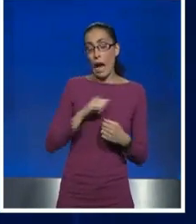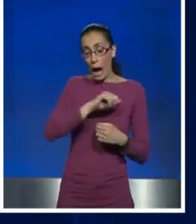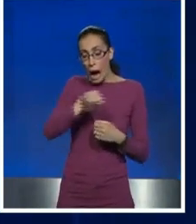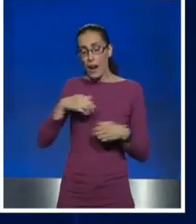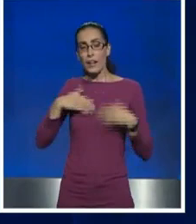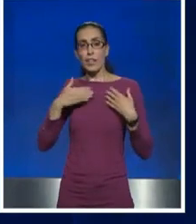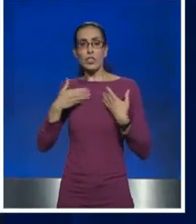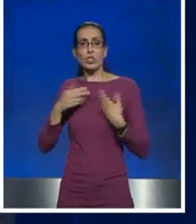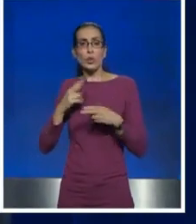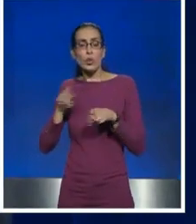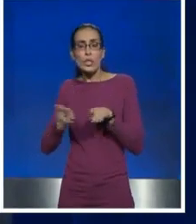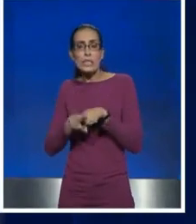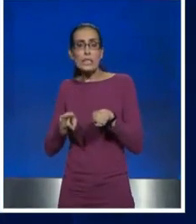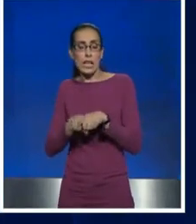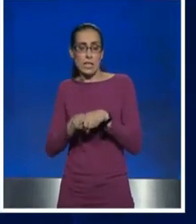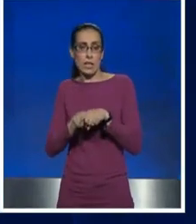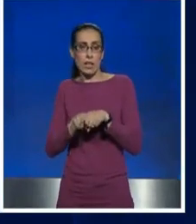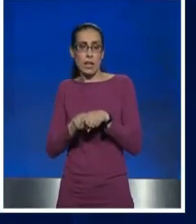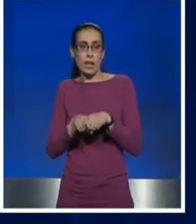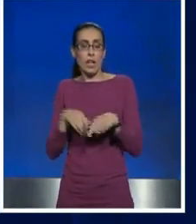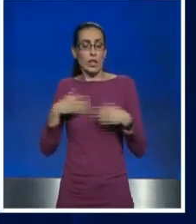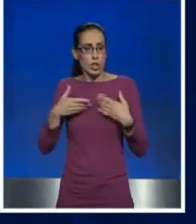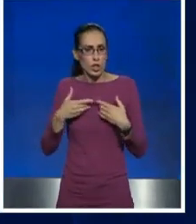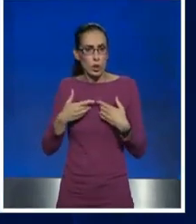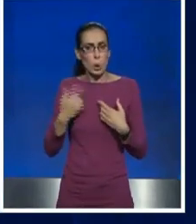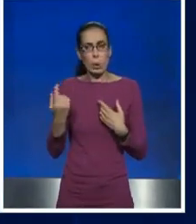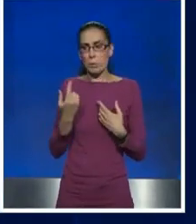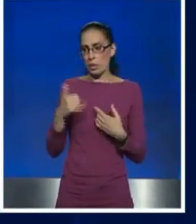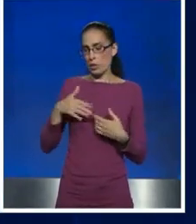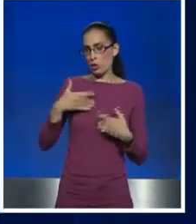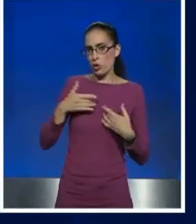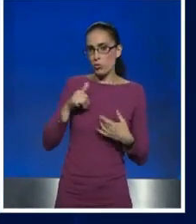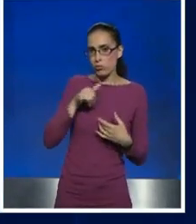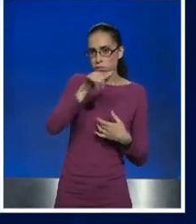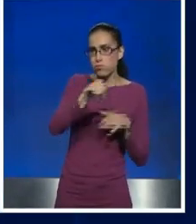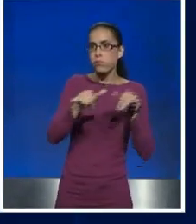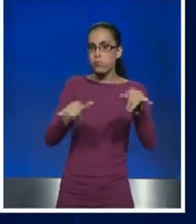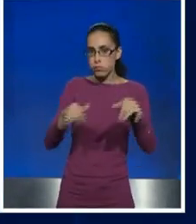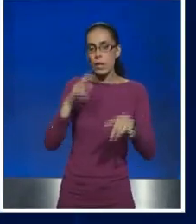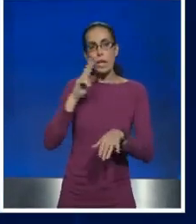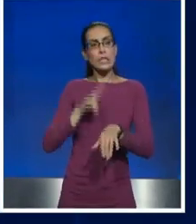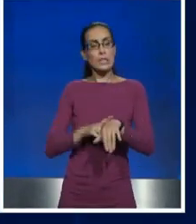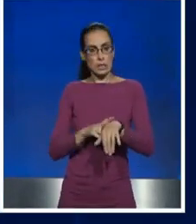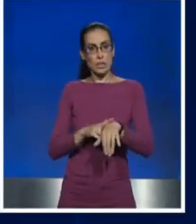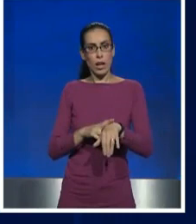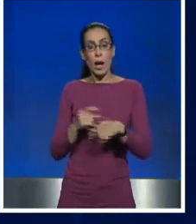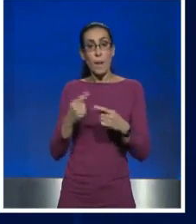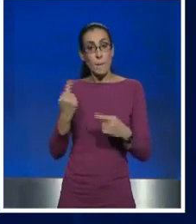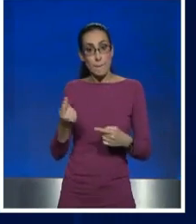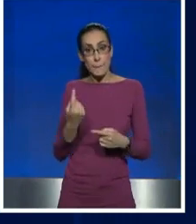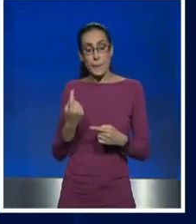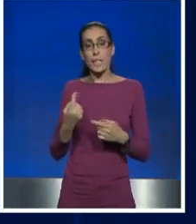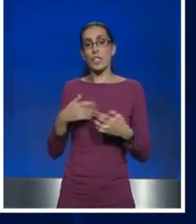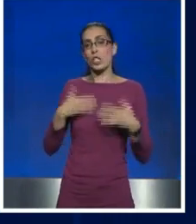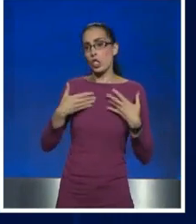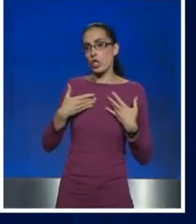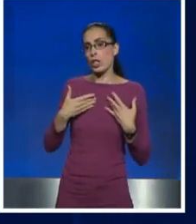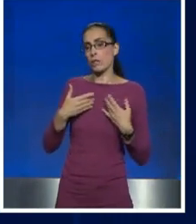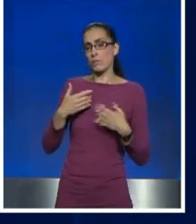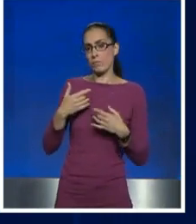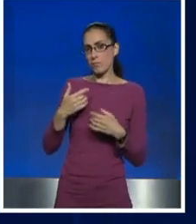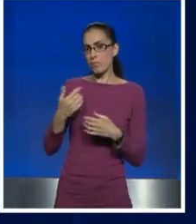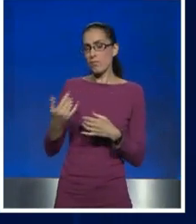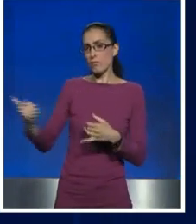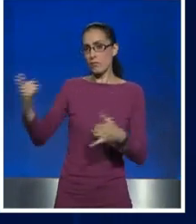tfixkit. Imma nikkontrollaw min jidħol u joħroġ minn pajjiżna, nieħdu ħsieb in-nies tagħna permezz ta' xogħol u pagi diċenti,